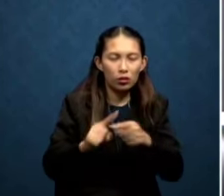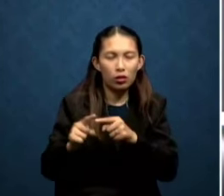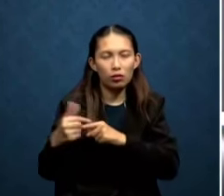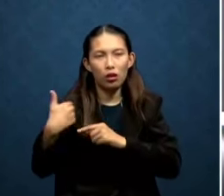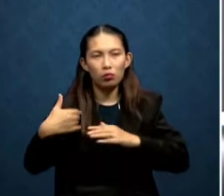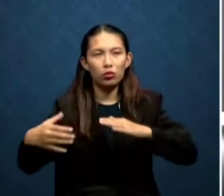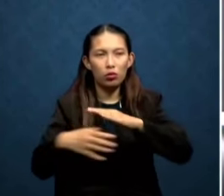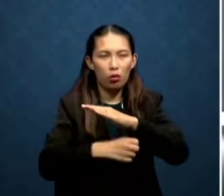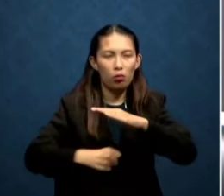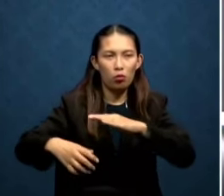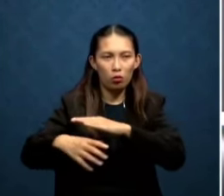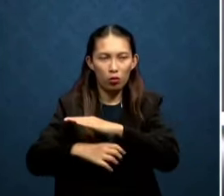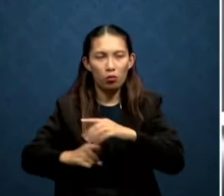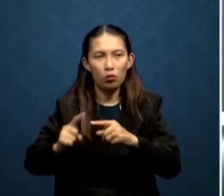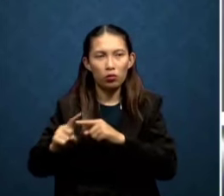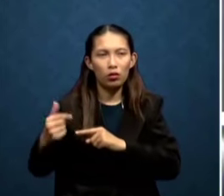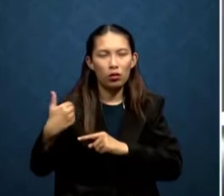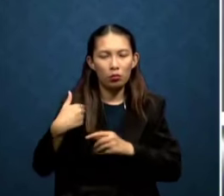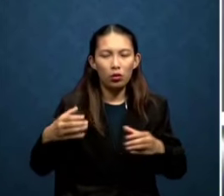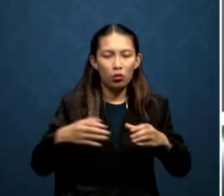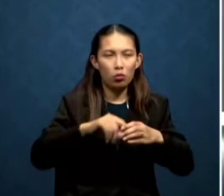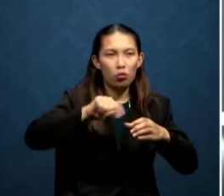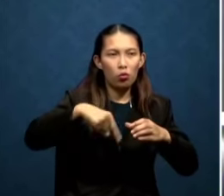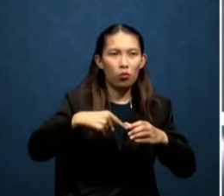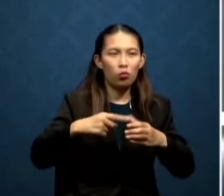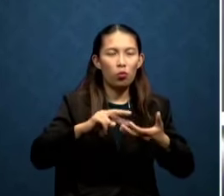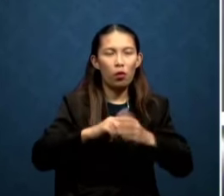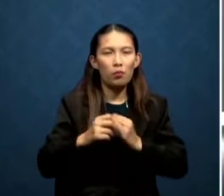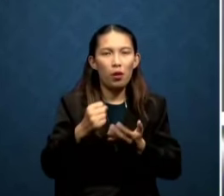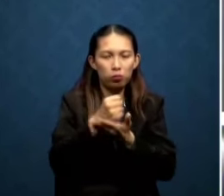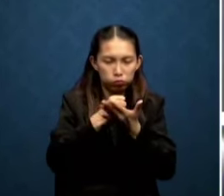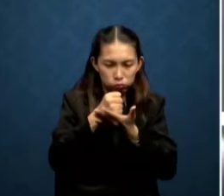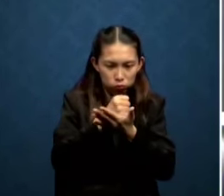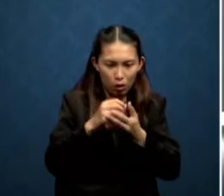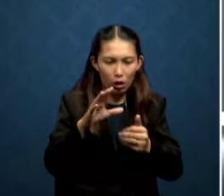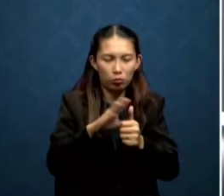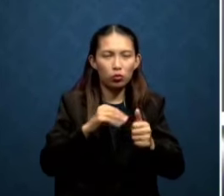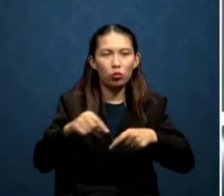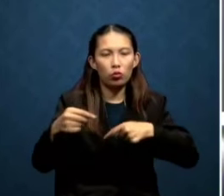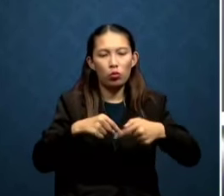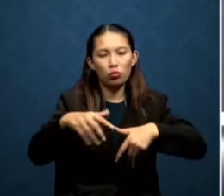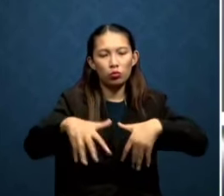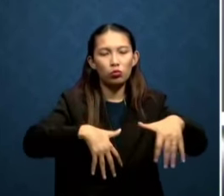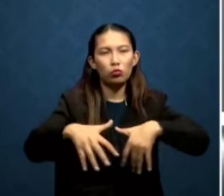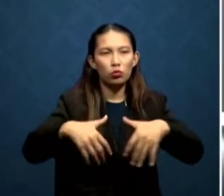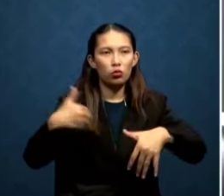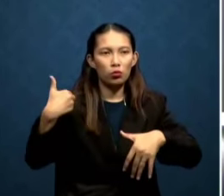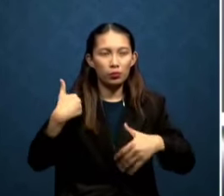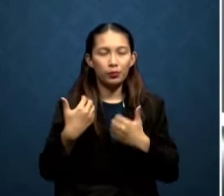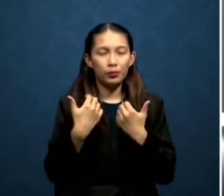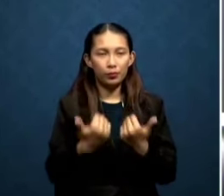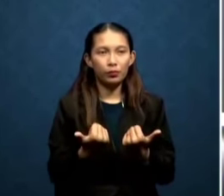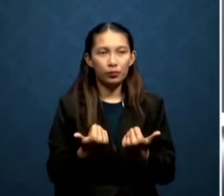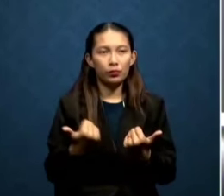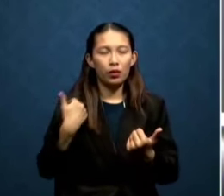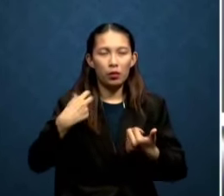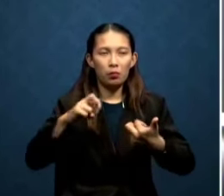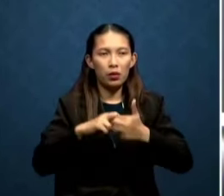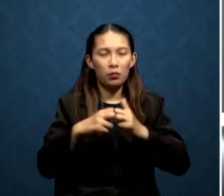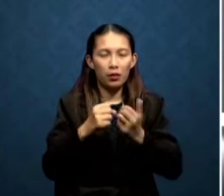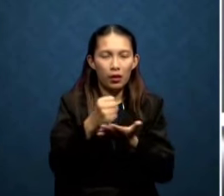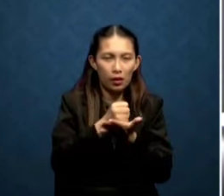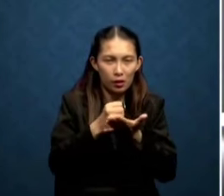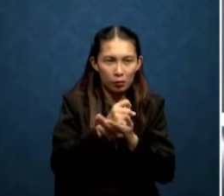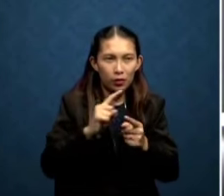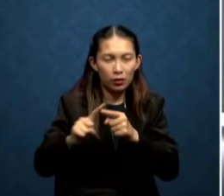เข้ามาขโมยผลผลิตทางการเกษตรและมีเกษตรกรหลายคนถูกขโมยทำร้ายร่างกายจึงขอให้เจ้าหน้าที่ฝ่ายปกครองและฝ่ายปรับปรามตั้งแต่